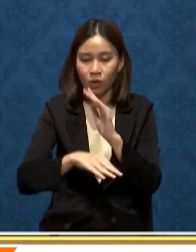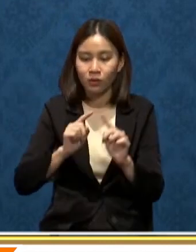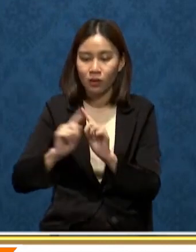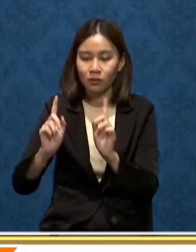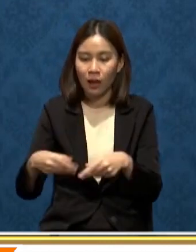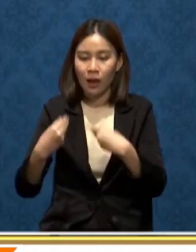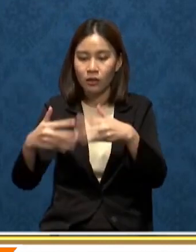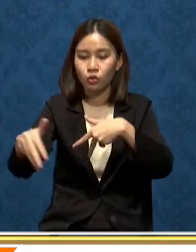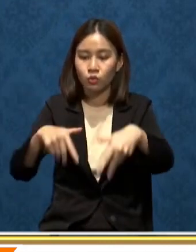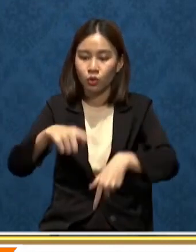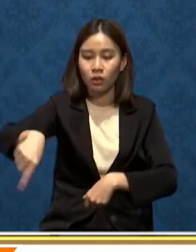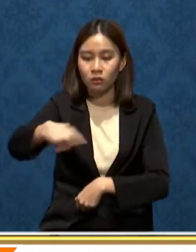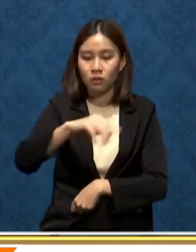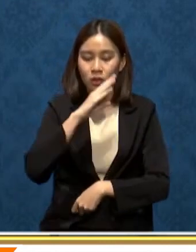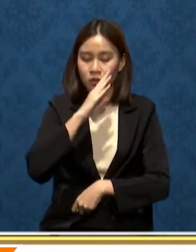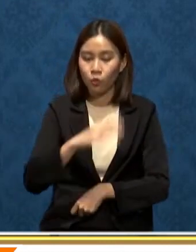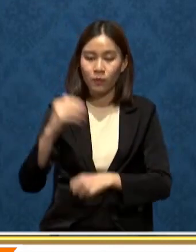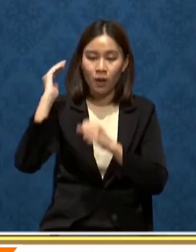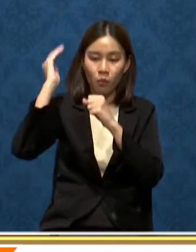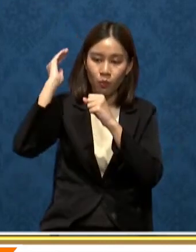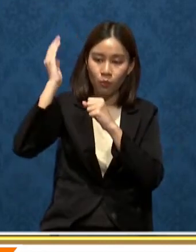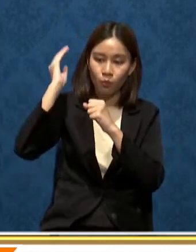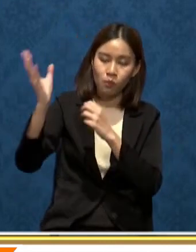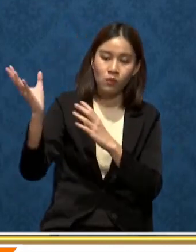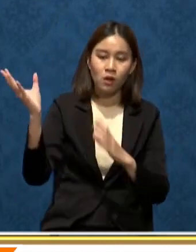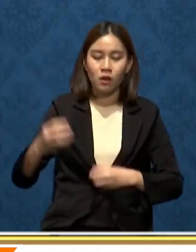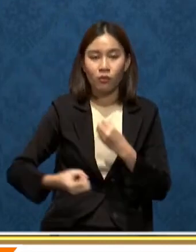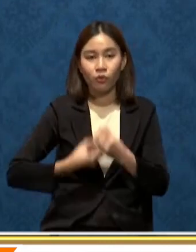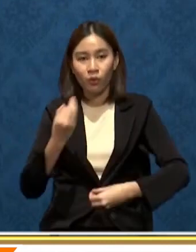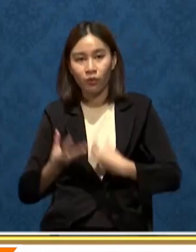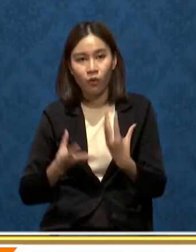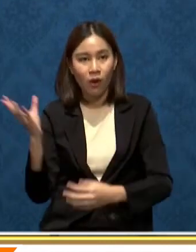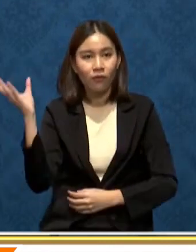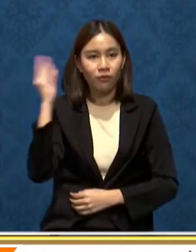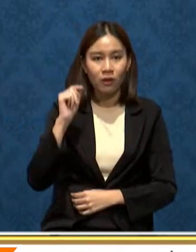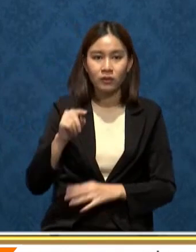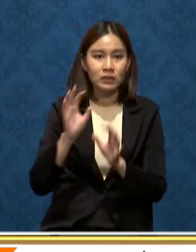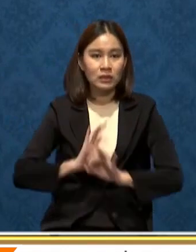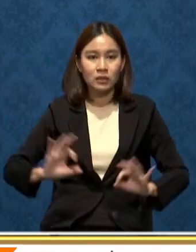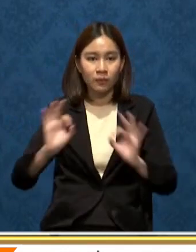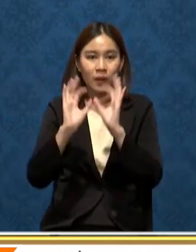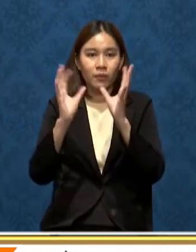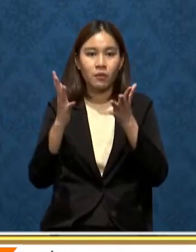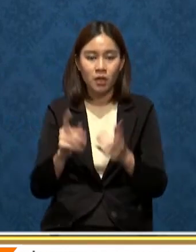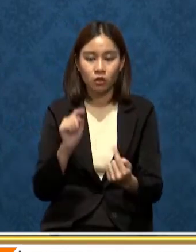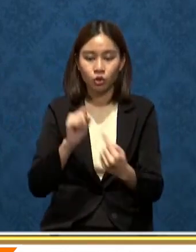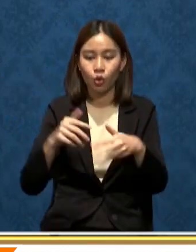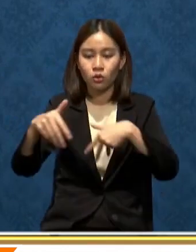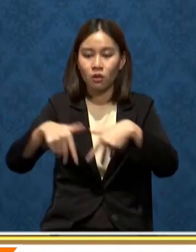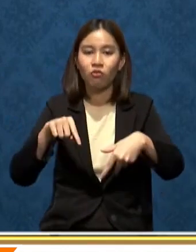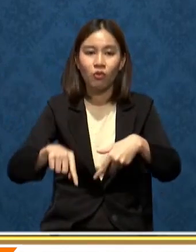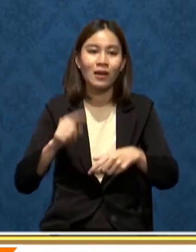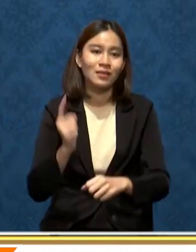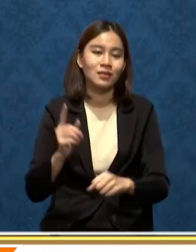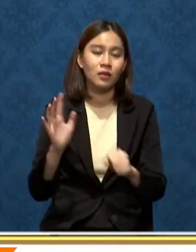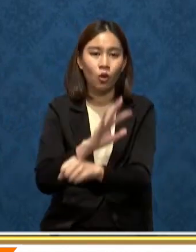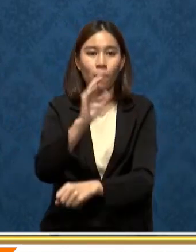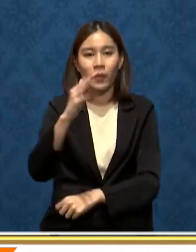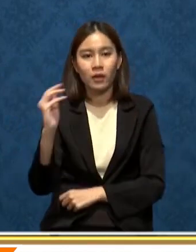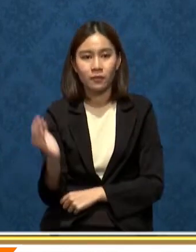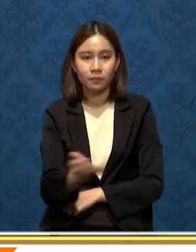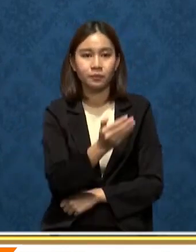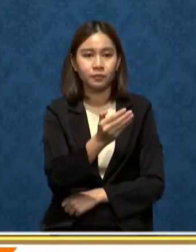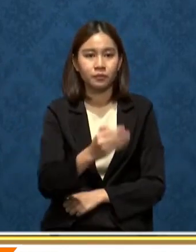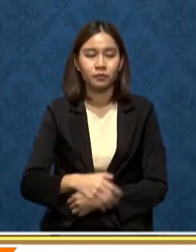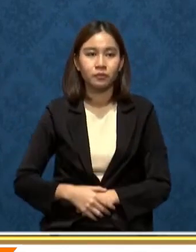ี่แต่พอจะมีเวทีรัฟังคามคดเห็นท่านก็ไม่ได้ความสำคัญ กับคนในพืนที่เท่าที่ควรขอสไล์ด